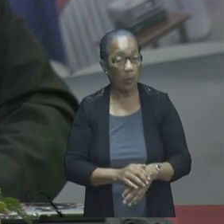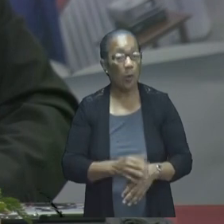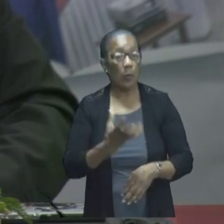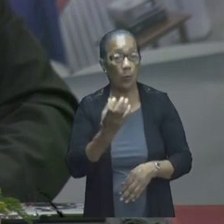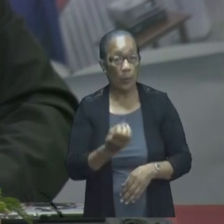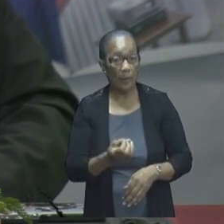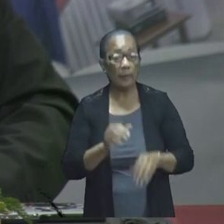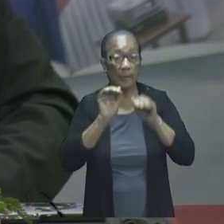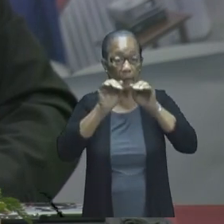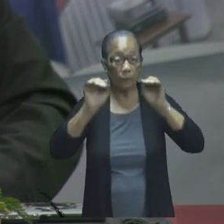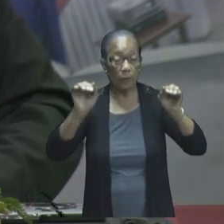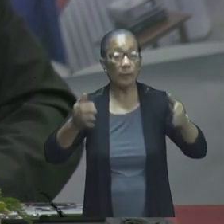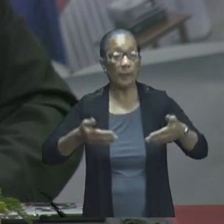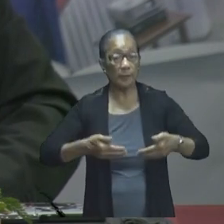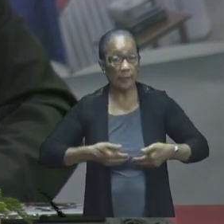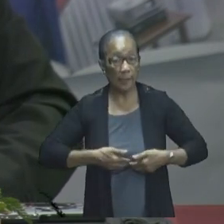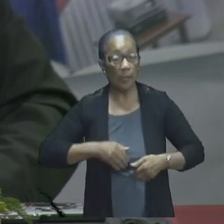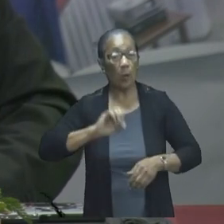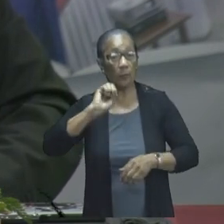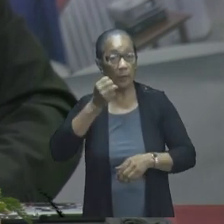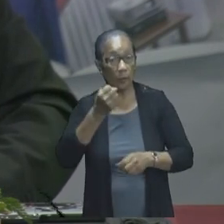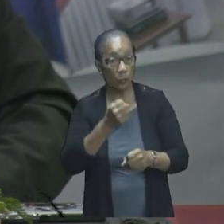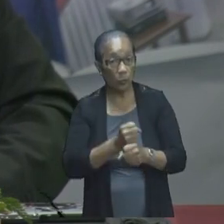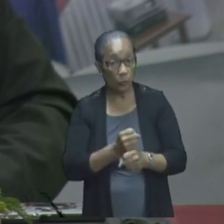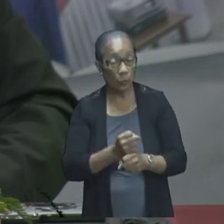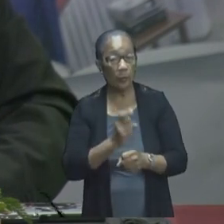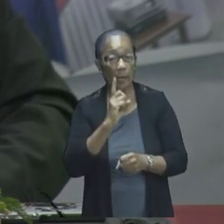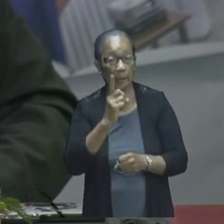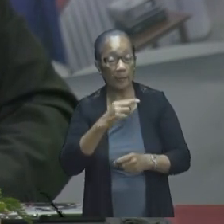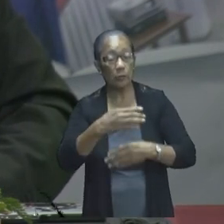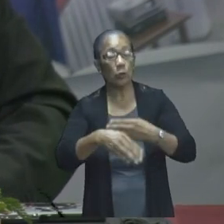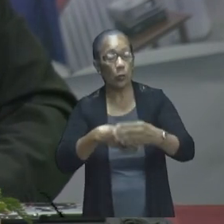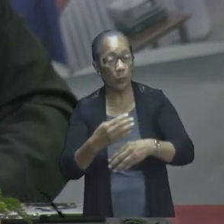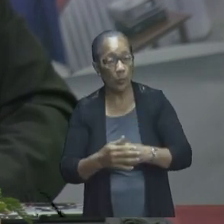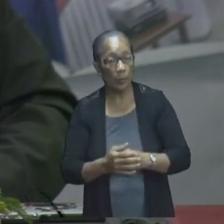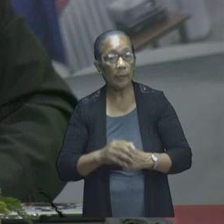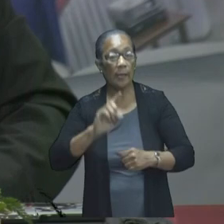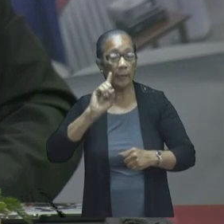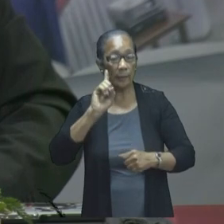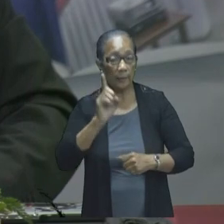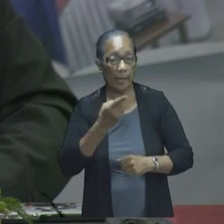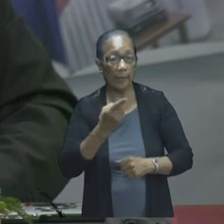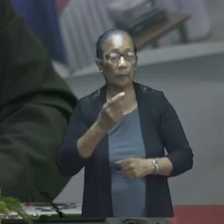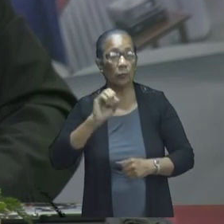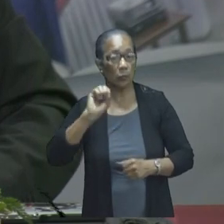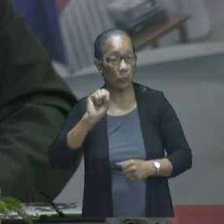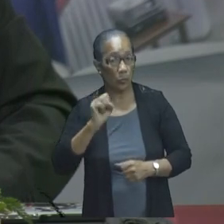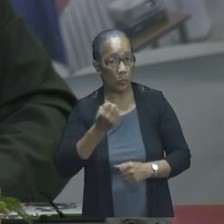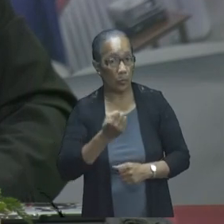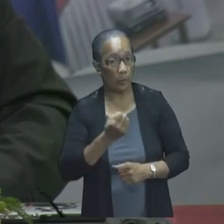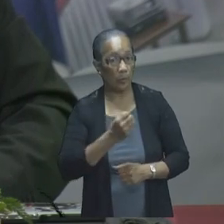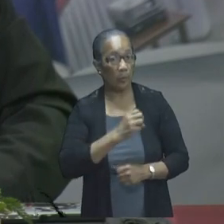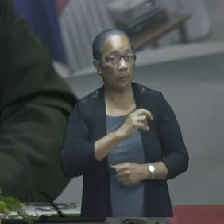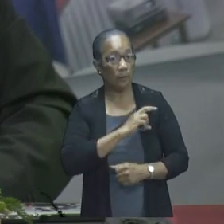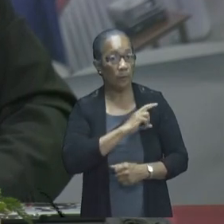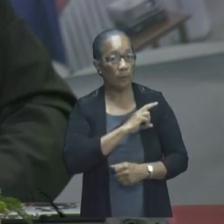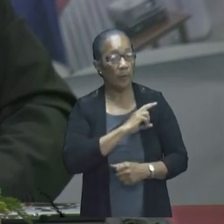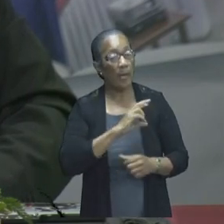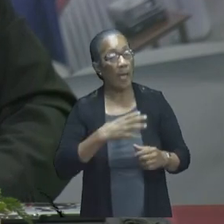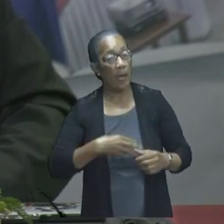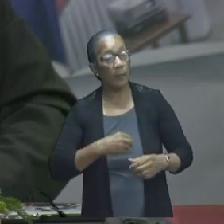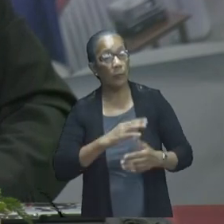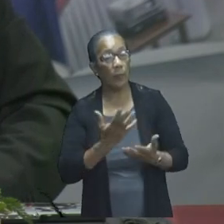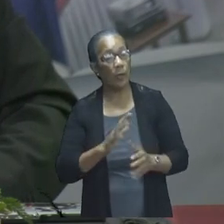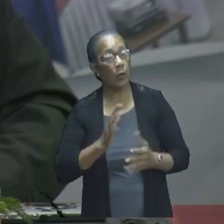zoeken en dat de finaliseren als dat gebeurd is daarna zij beweren ruim 18 aan of